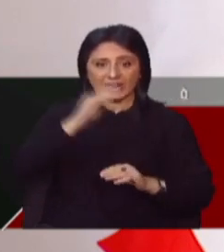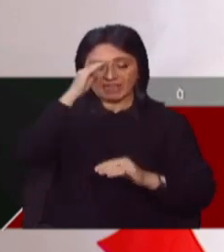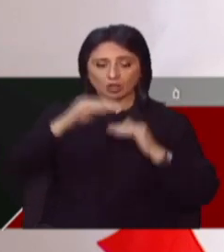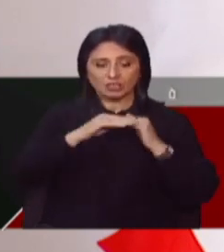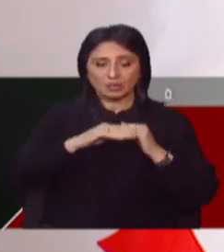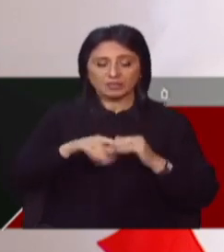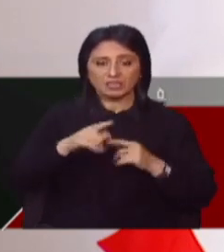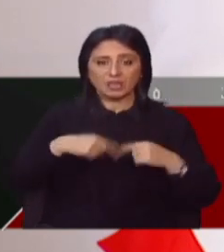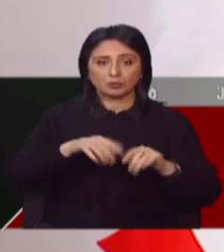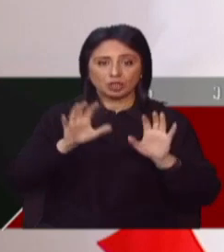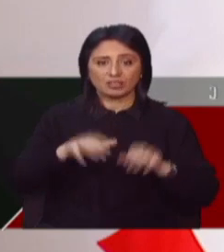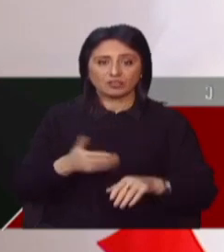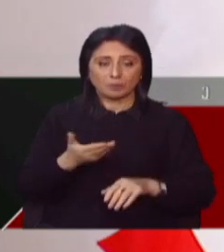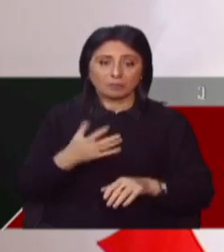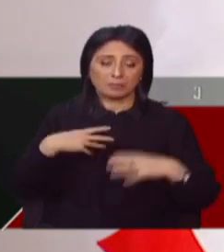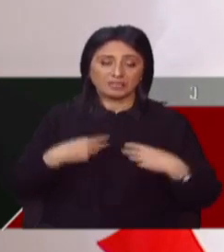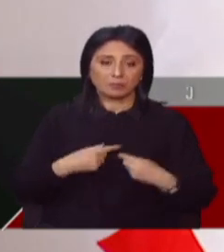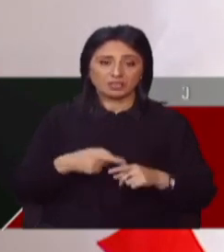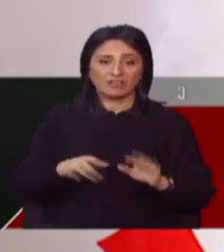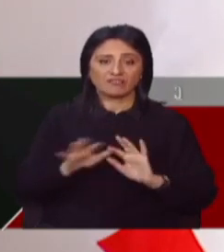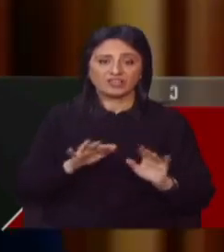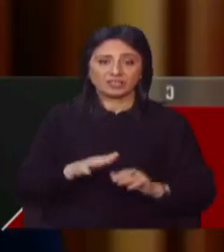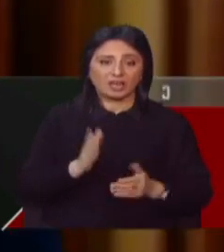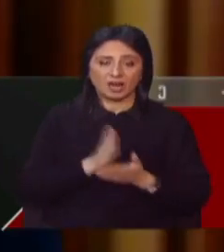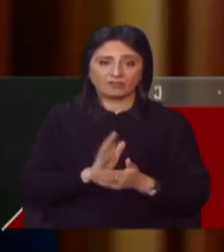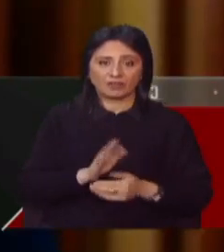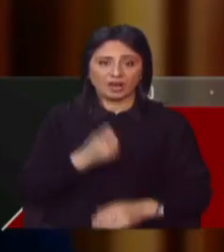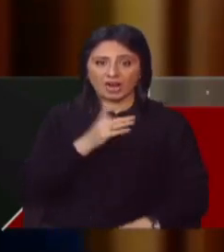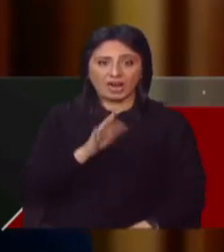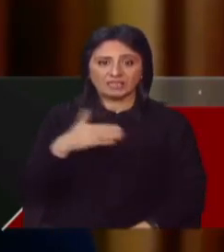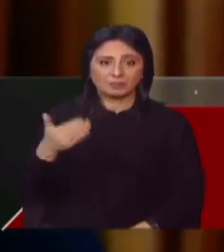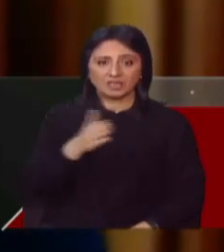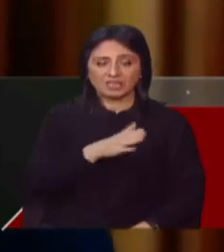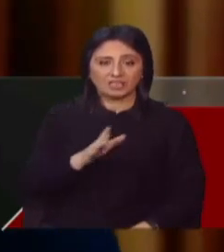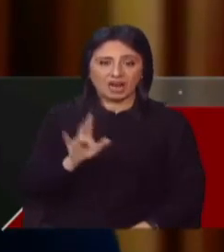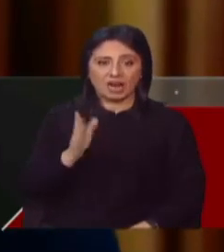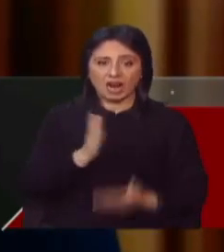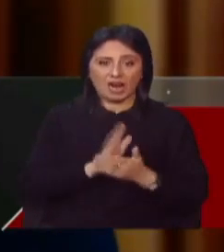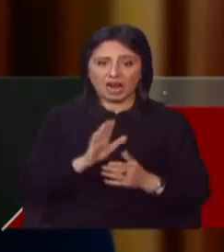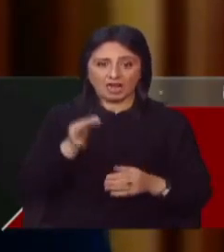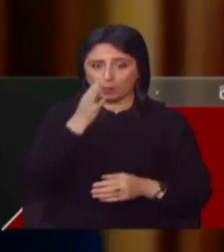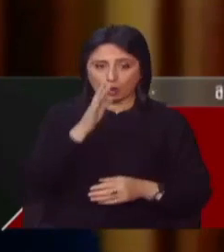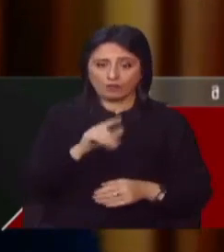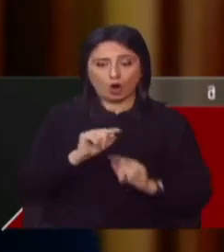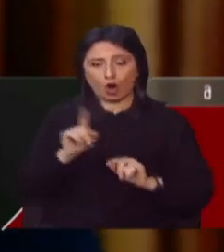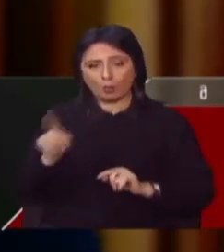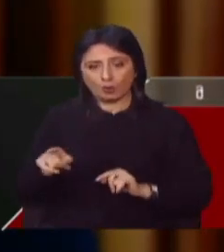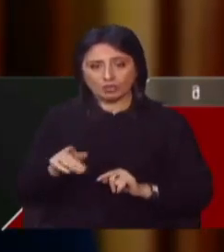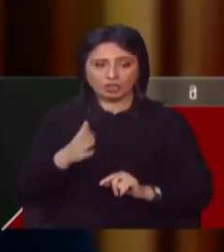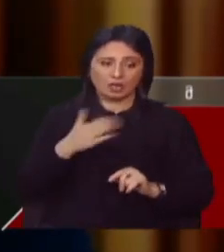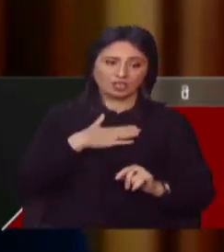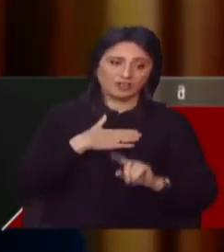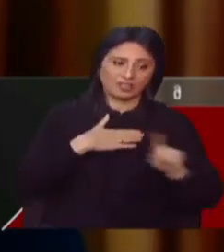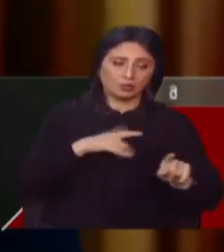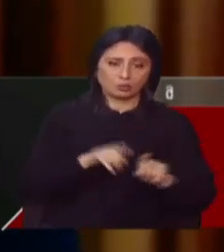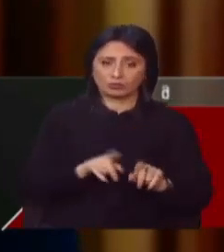sabchos tavzomares magram samtsukhrot aset vitarebashi arvard arts eti mkhriden arunda ar aris es musartsoni arts opozitsiis mkhriden arts